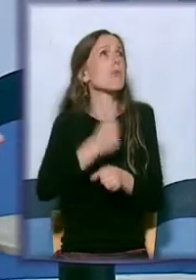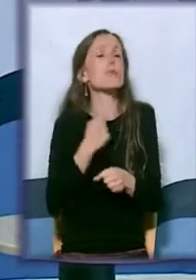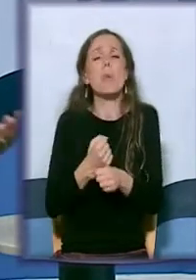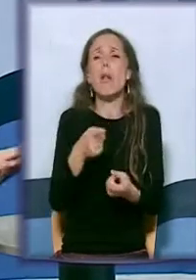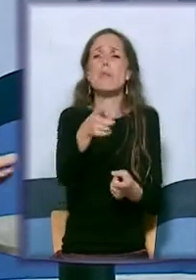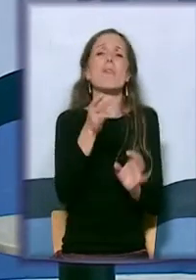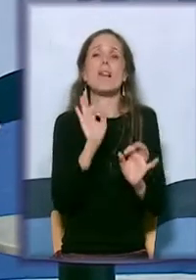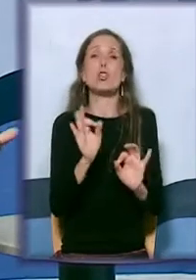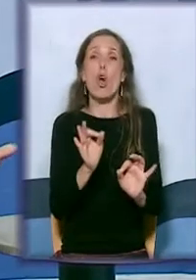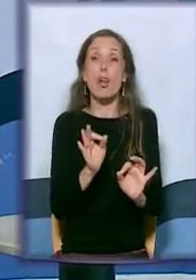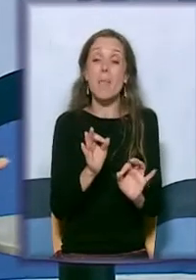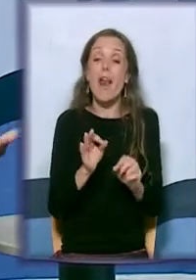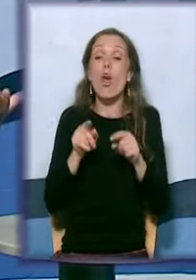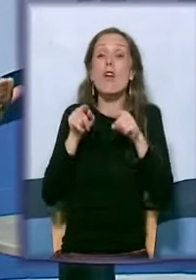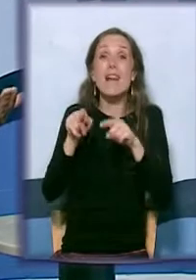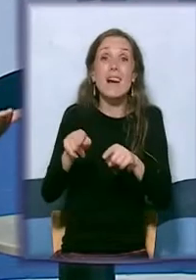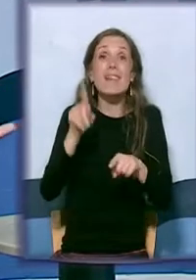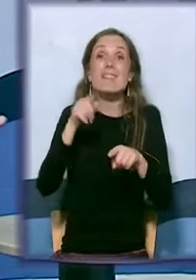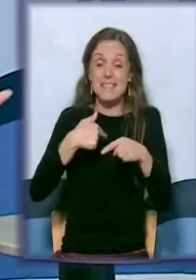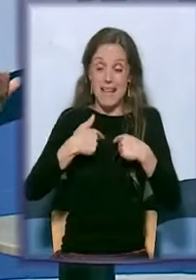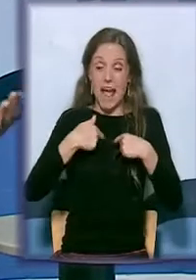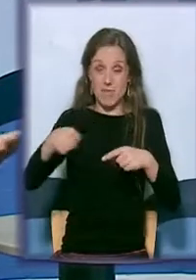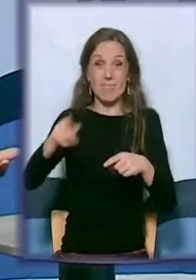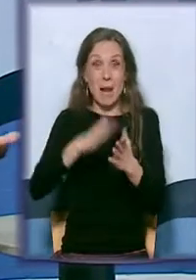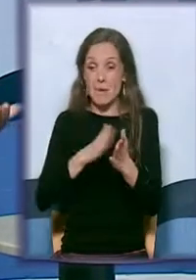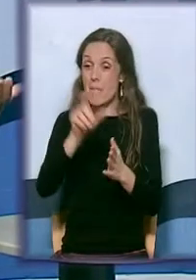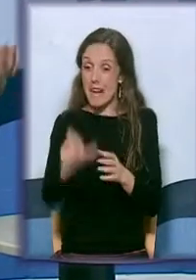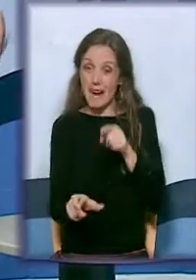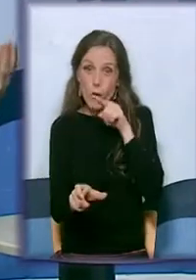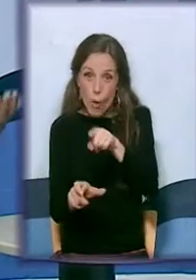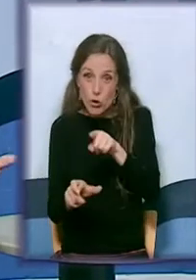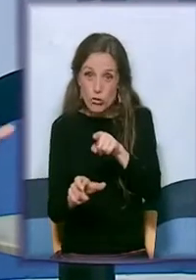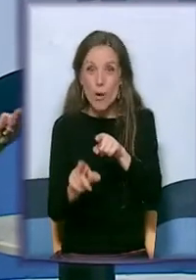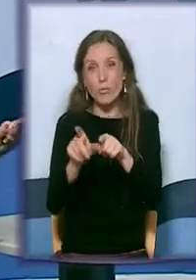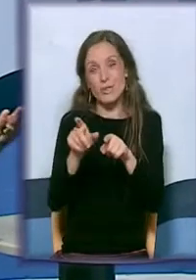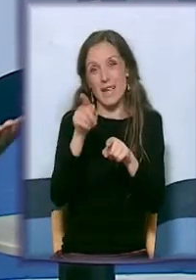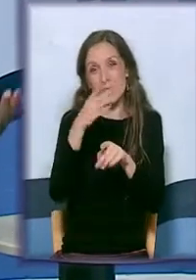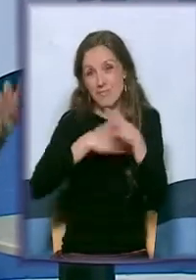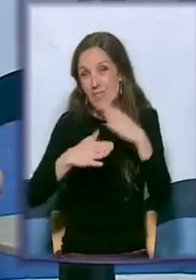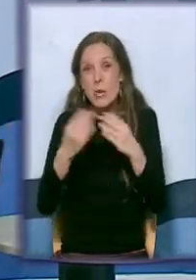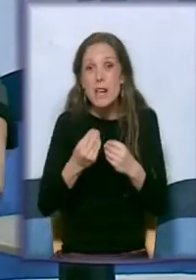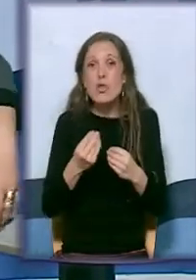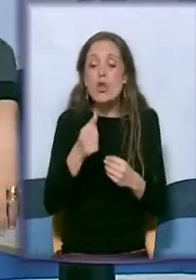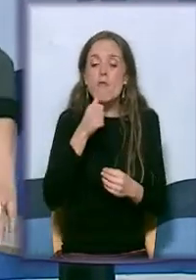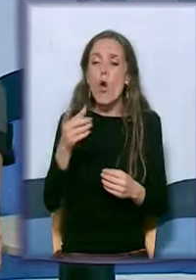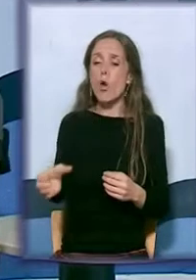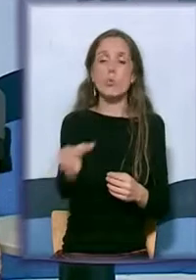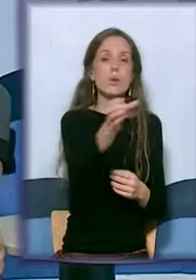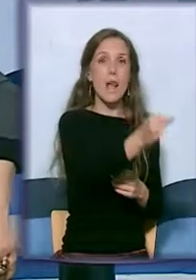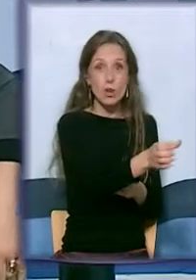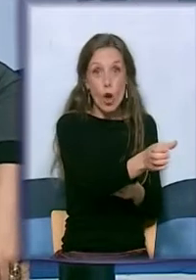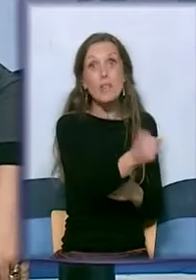sve, ovde dodati vodu, ponekada korisnika koji ne može sam to da uradi, i to je aktivnost. Način na koji ste